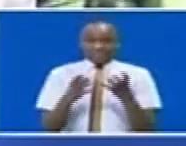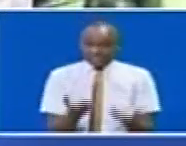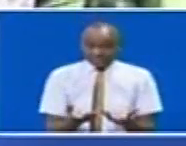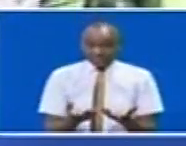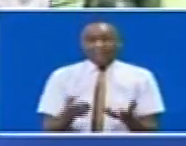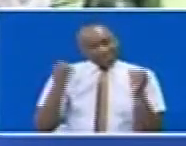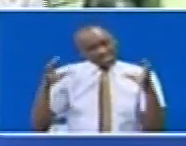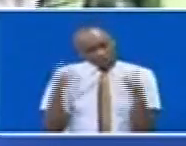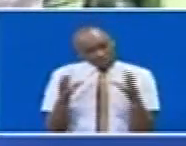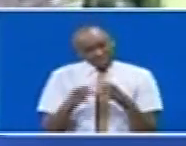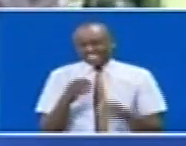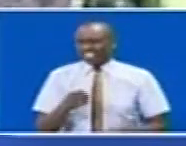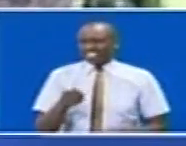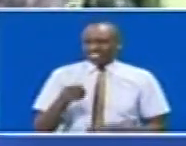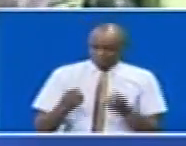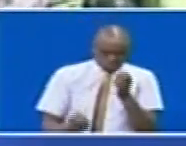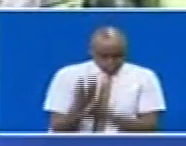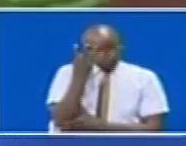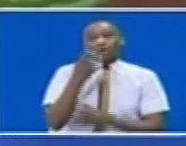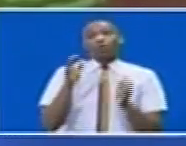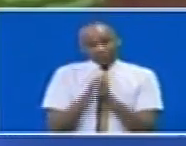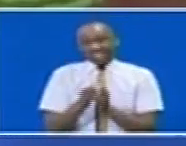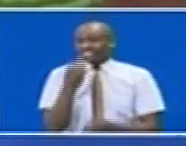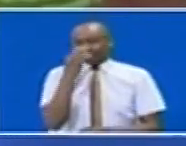imekuwa ikiyakuza na kuyala.